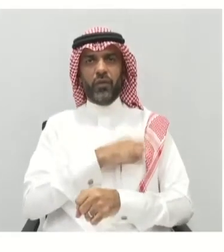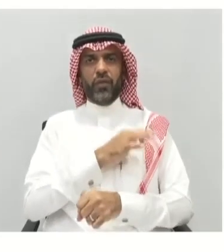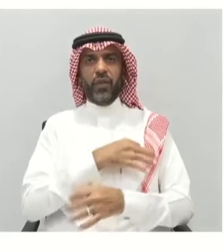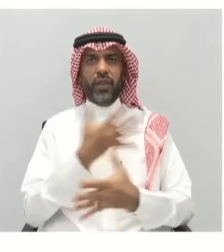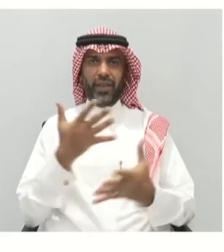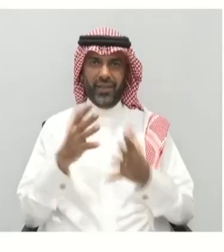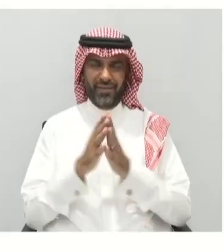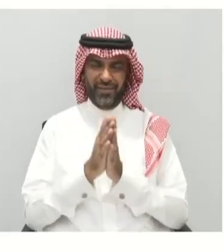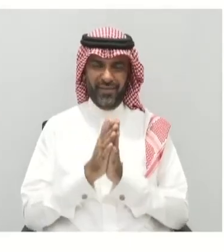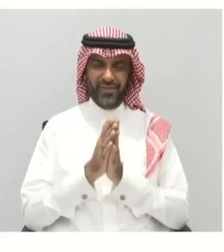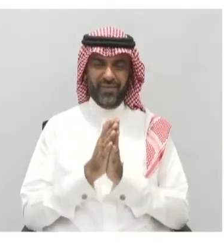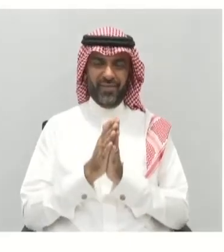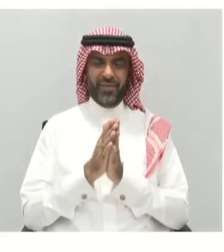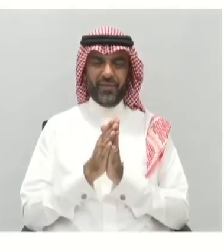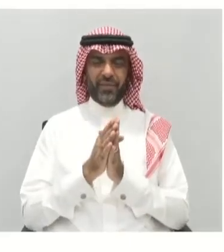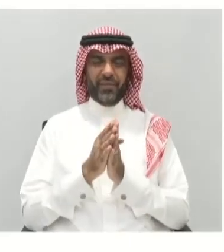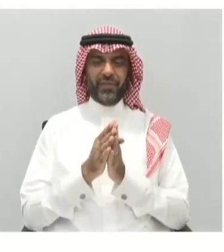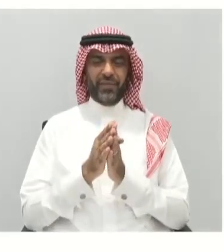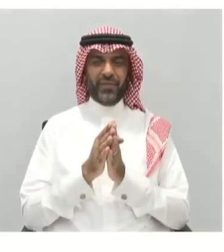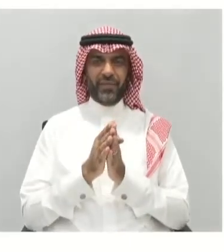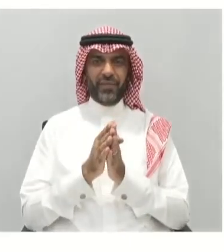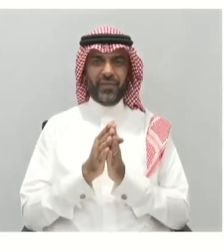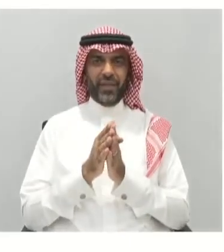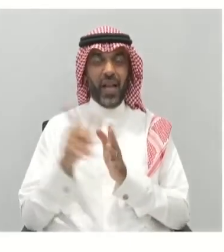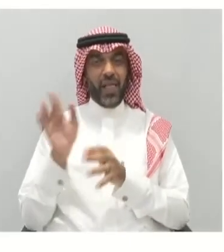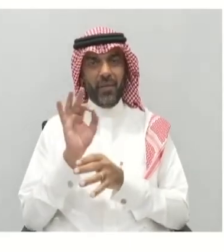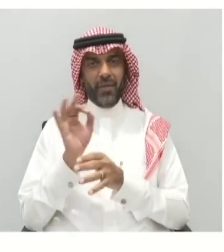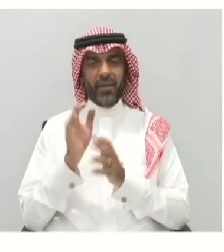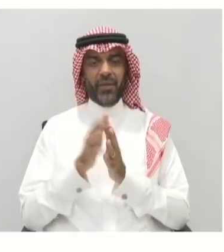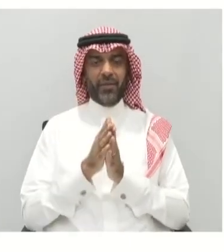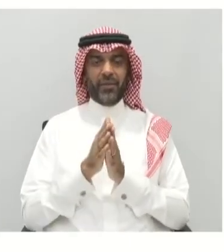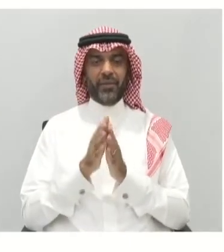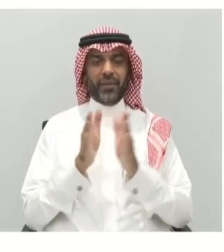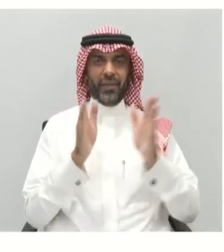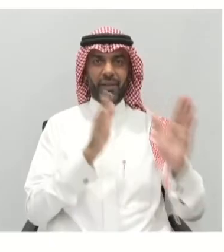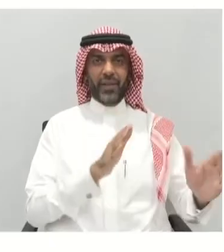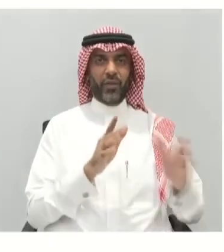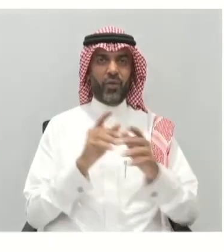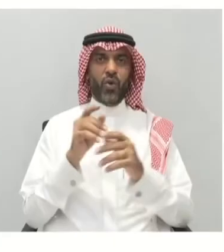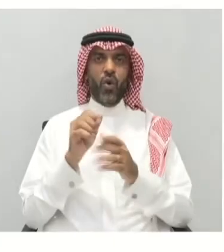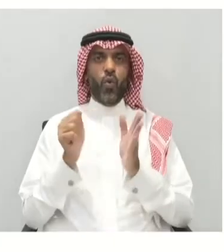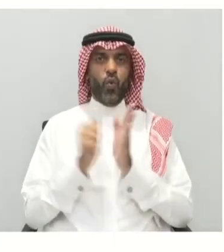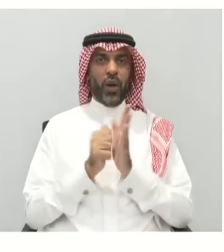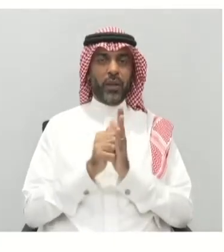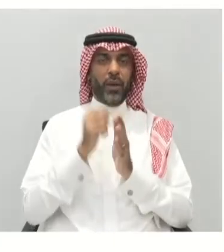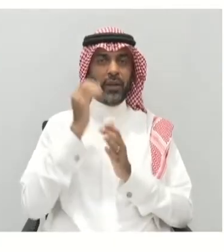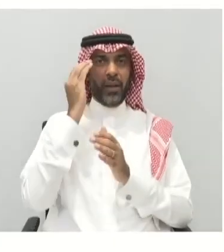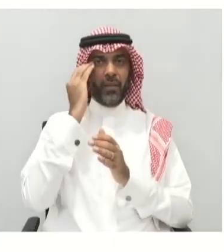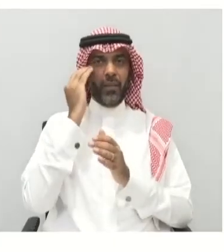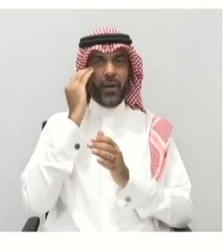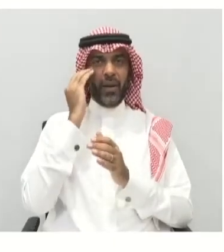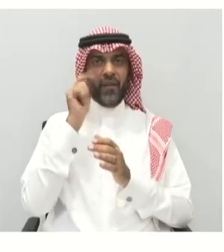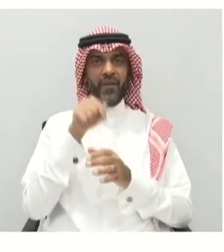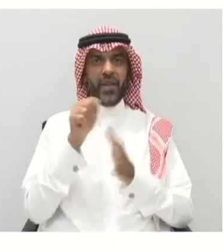كتبنا النتيجه وكتبنا الحجه كذلك ناتي الى واجبات المراه في بيتها انا اعطيتكم مثال